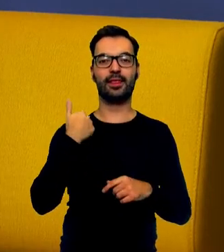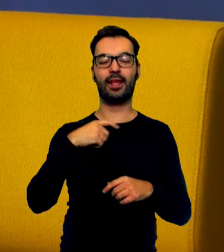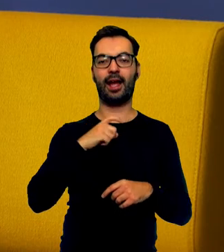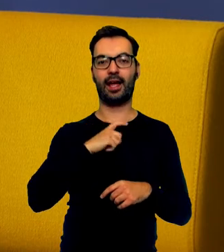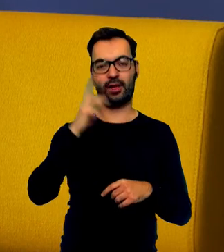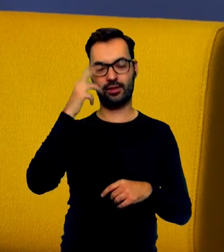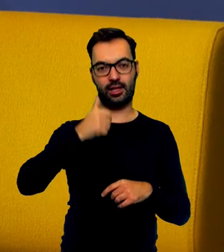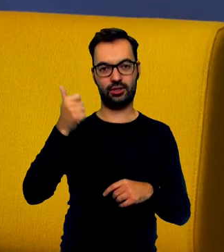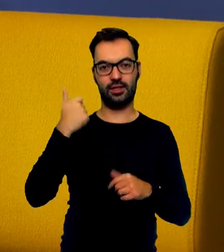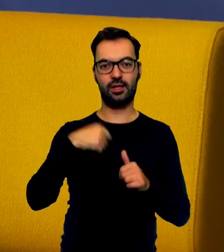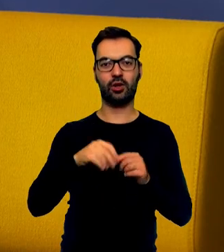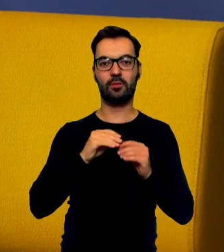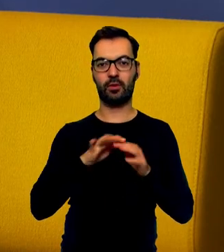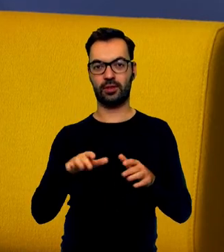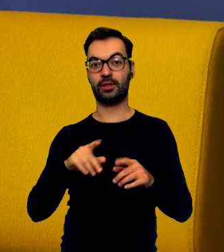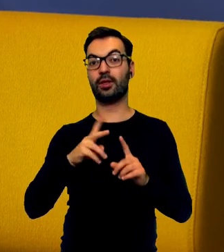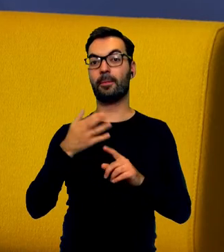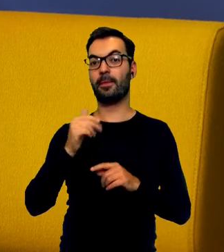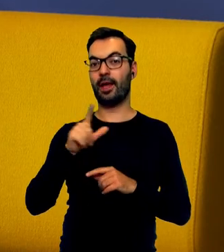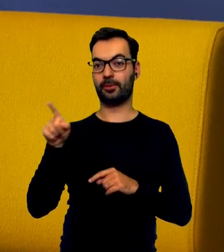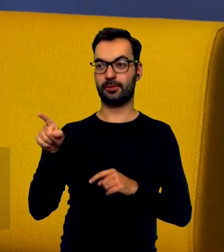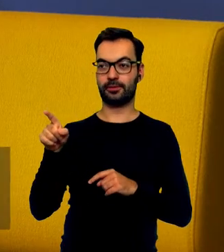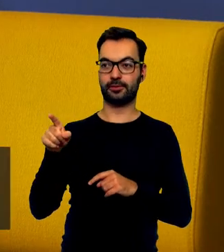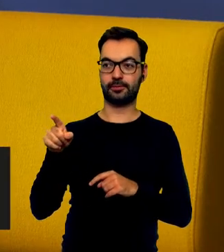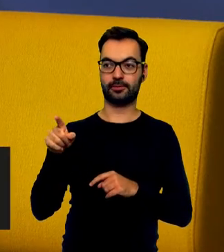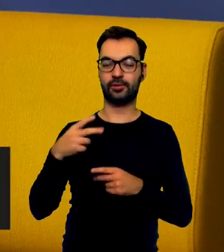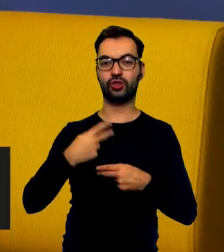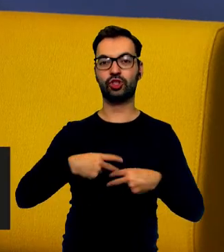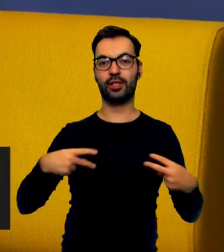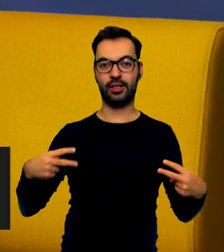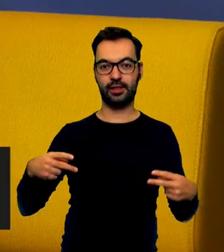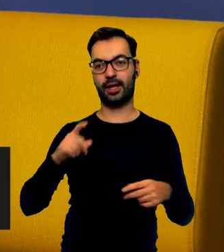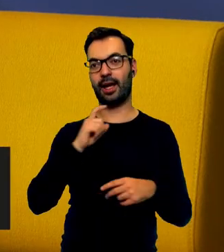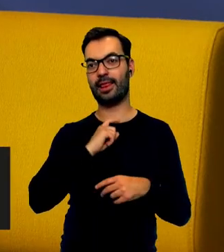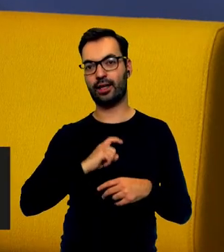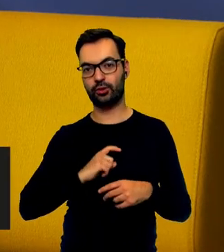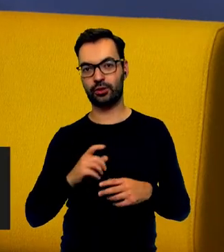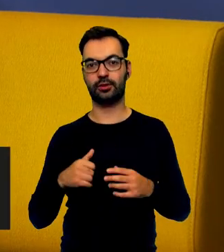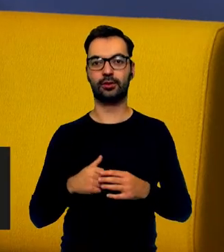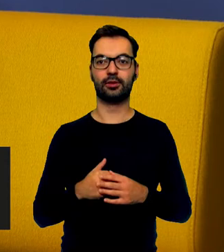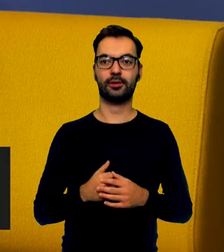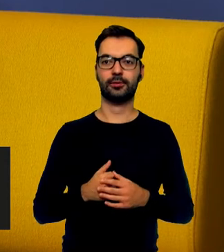Tygodnika Powszechnego, Michał Okoński jest dziennikarzem, redaktorem